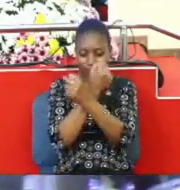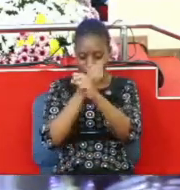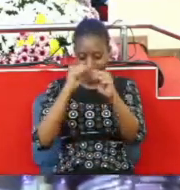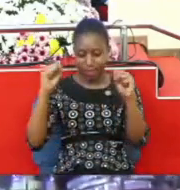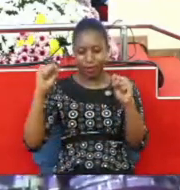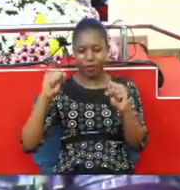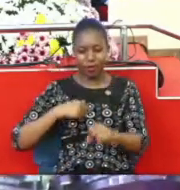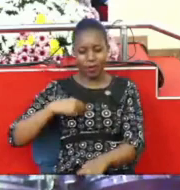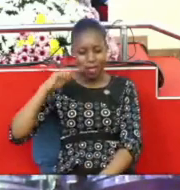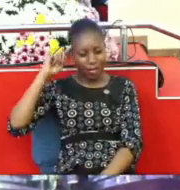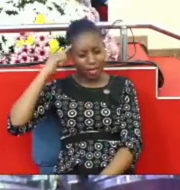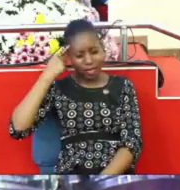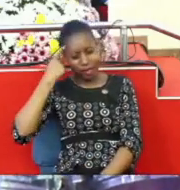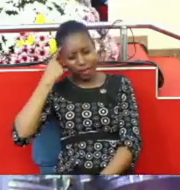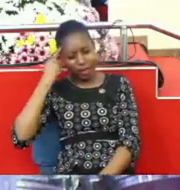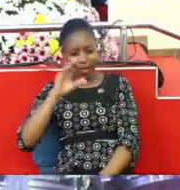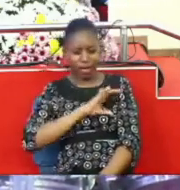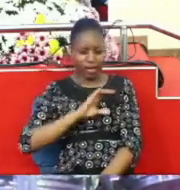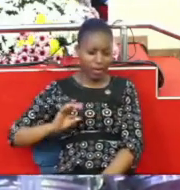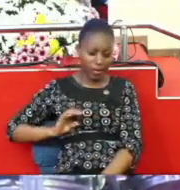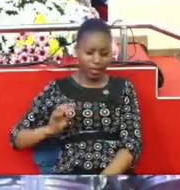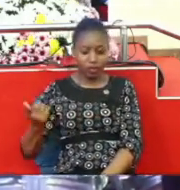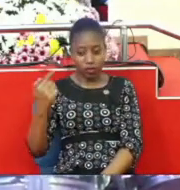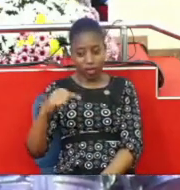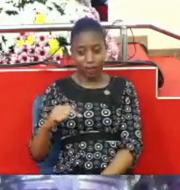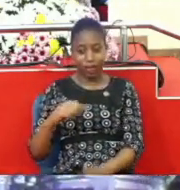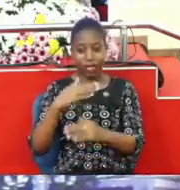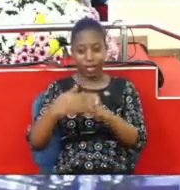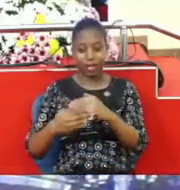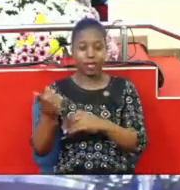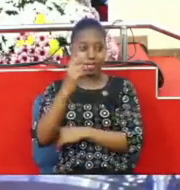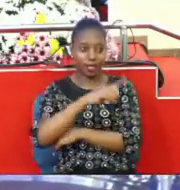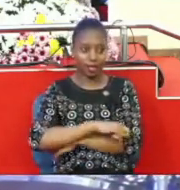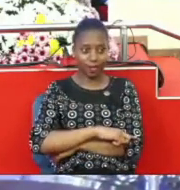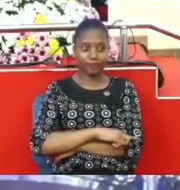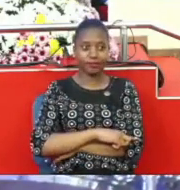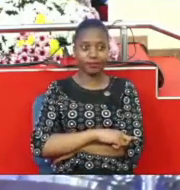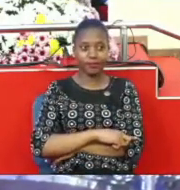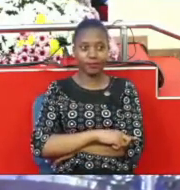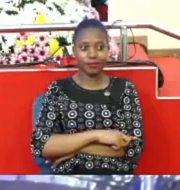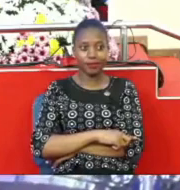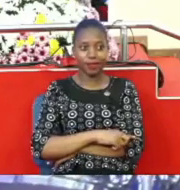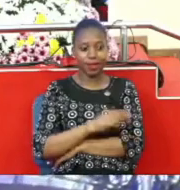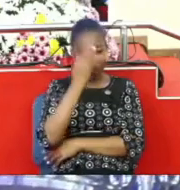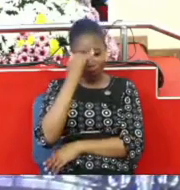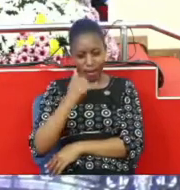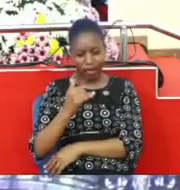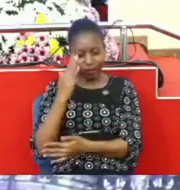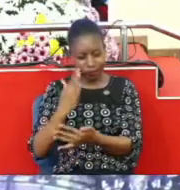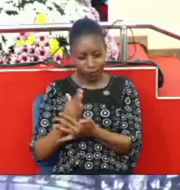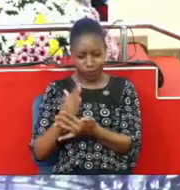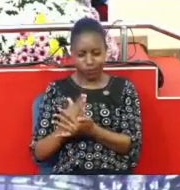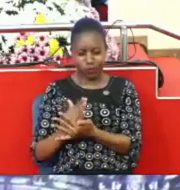coming actually the following day. Tulifikiria Yesu anarudi siku iliyofuatia. He was actually coming. Alikuwa kwa hakika